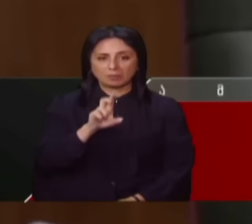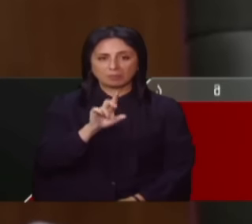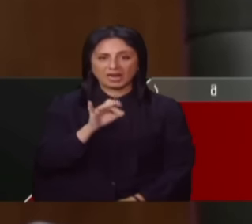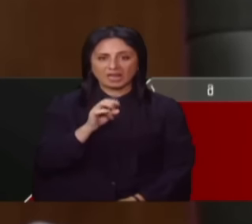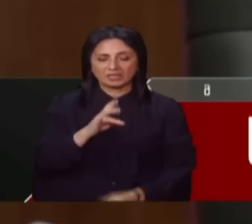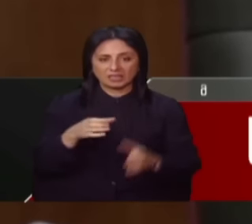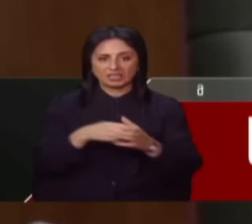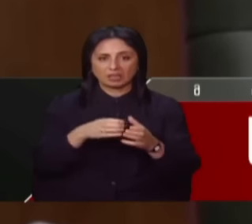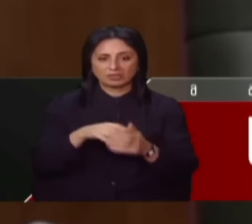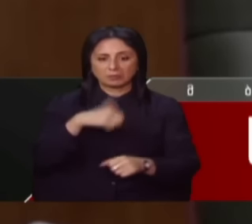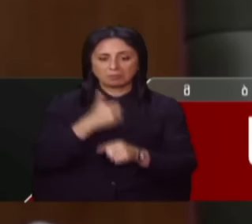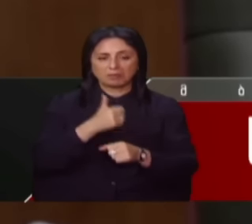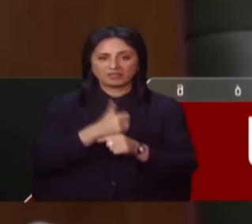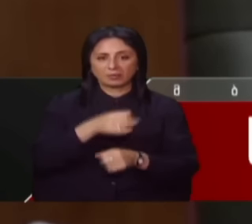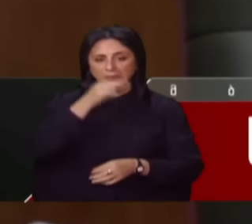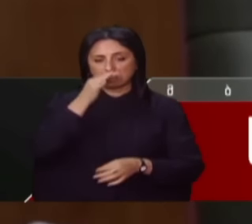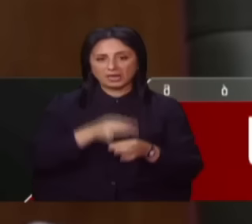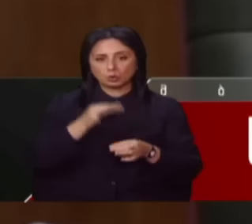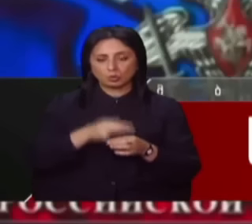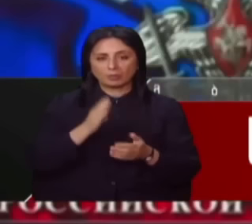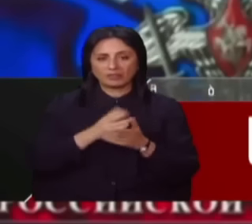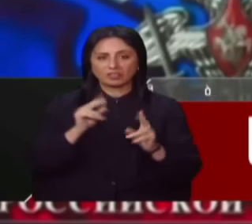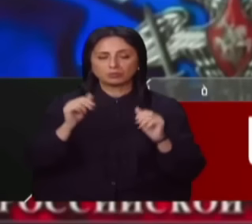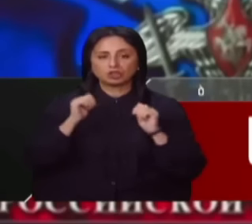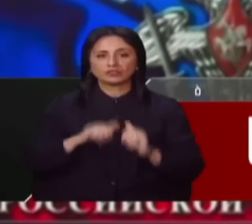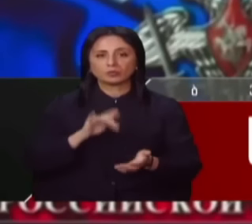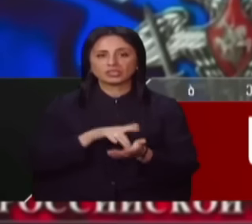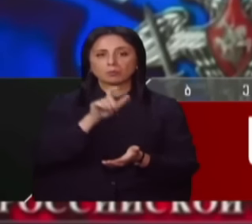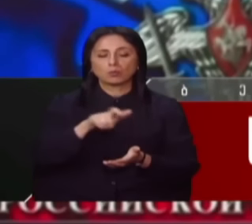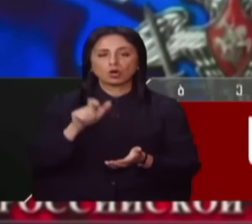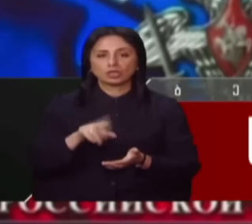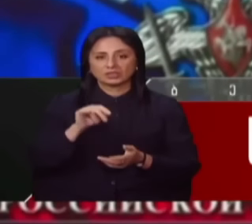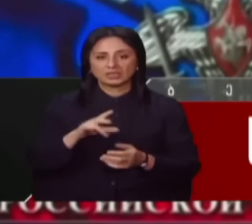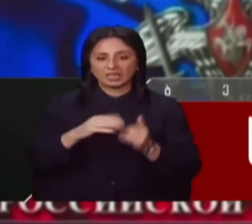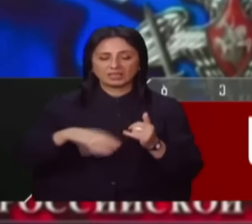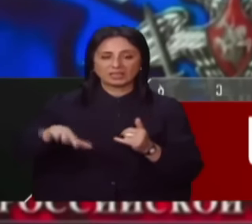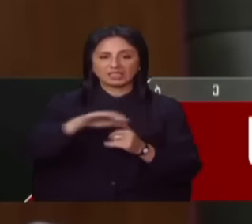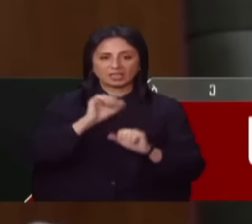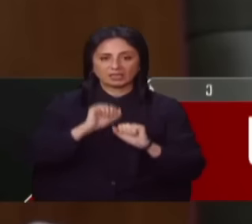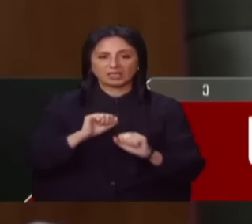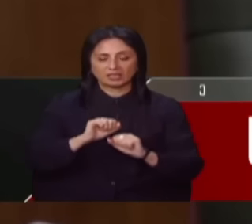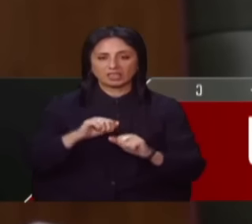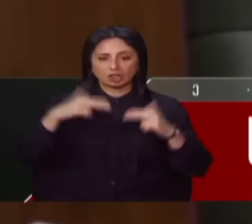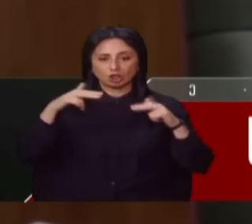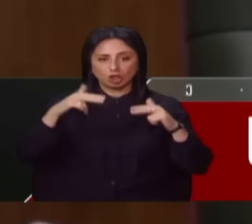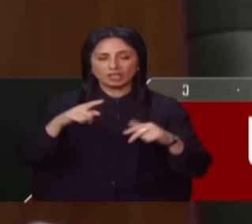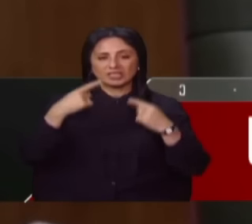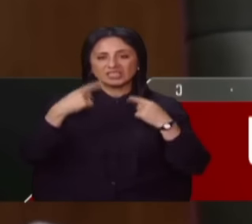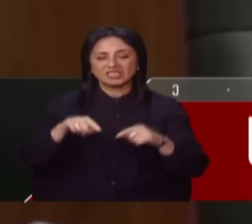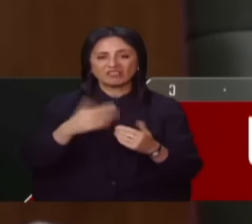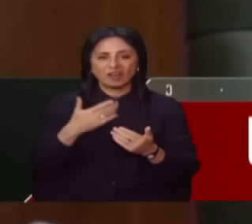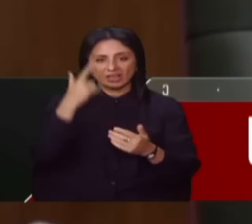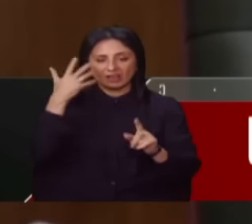ბრიანსკის დაჯგუფებების მეთაურები პასუხისმგებელი არიან მშვიდობიანი მოსახლეობისა და ტერიტორიების დაცვაზე დრონებისა და სხვა